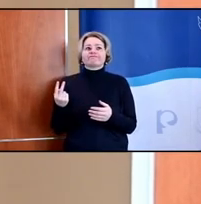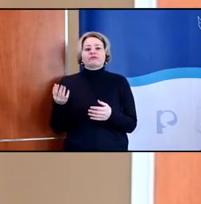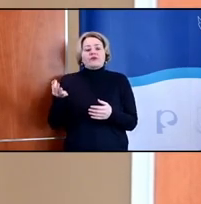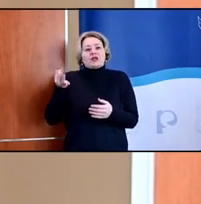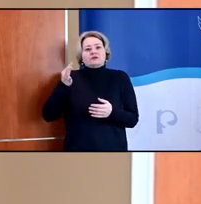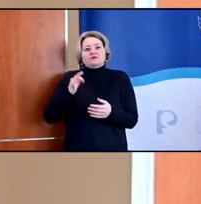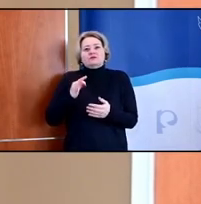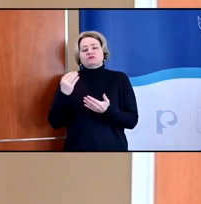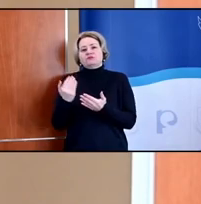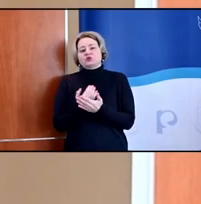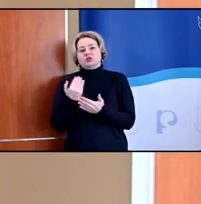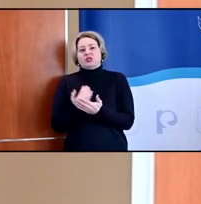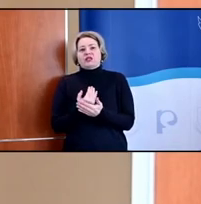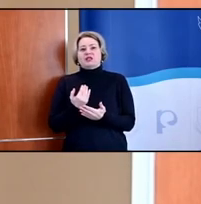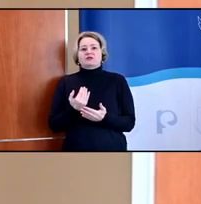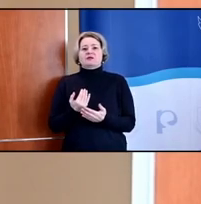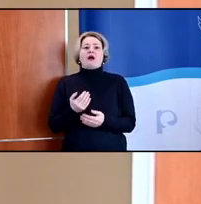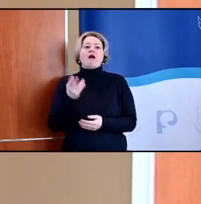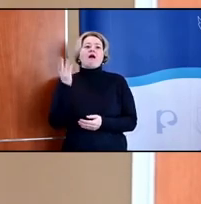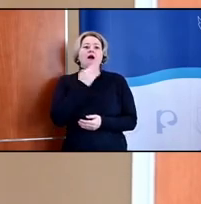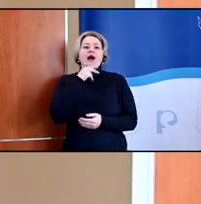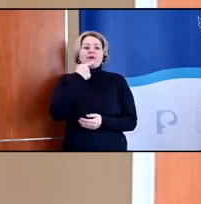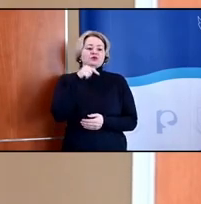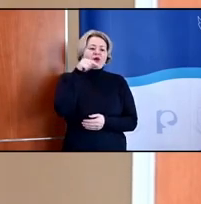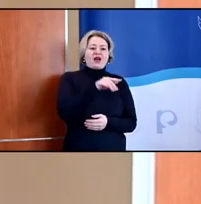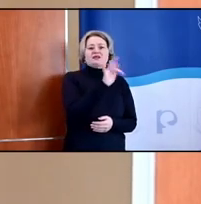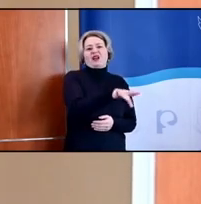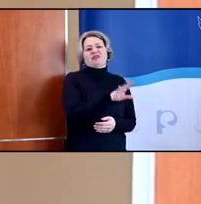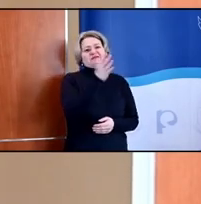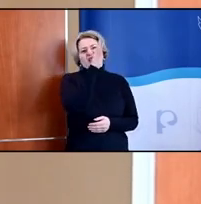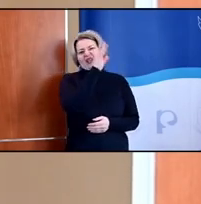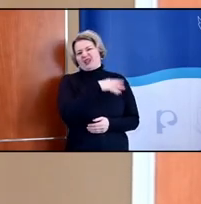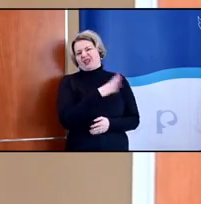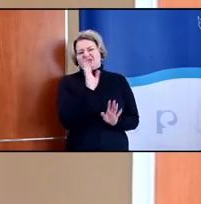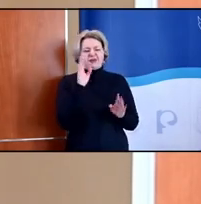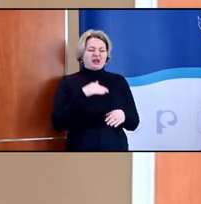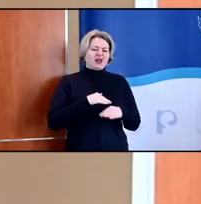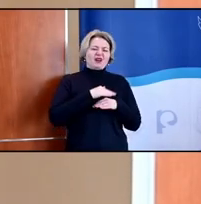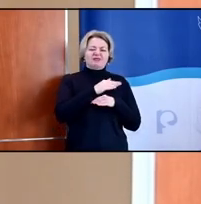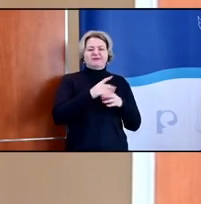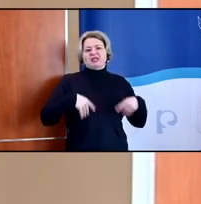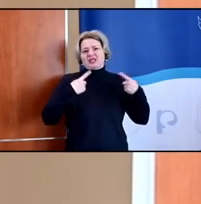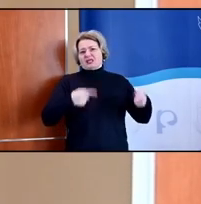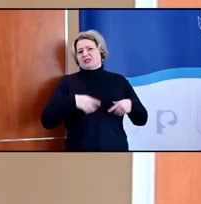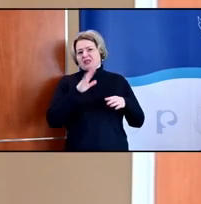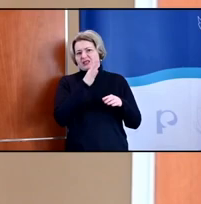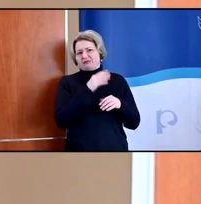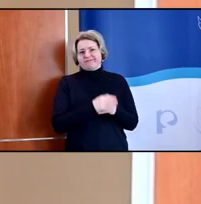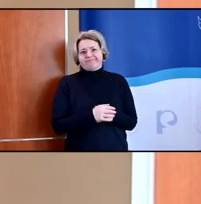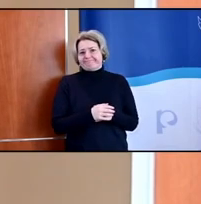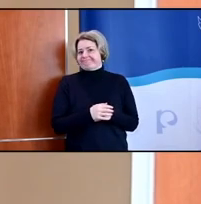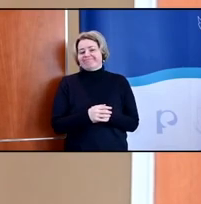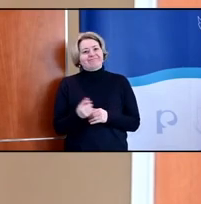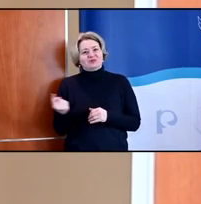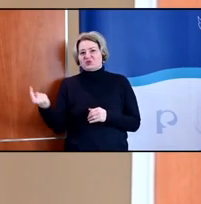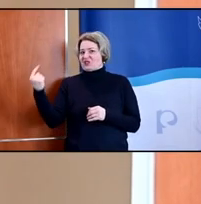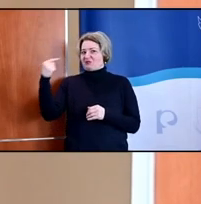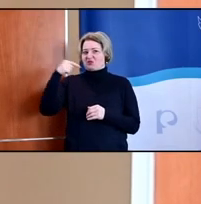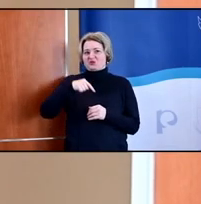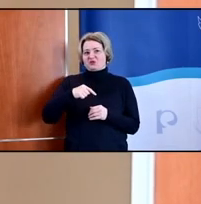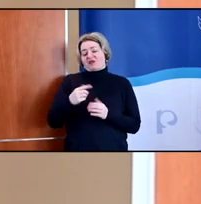elmondjuk a legelején hogy ez a helyszín nem olyan ami amit meg lehet közelíteni kerekes székkel akkor nem fog odajönni és csalódni